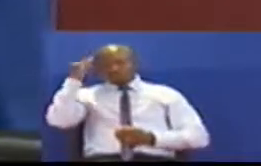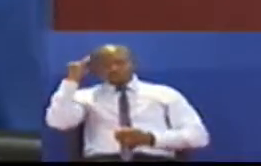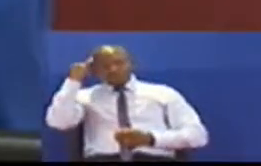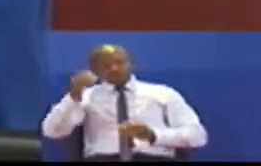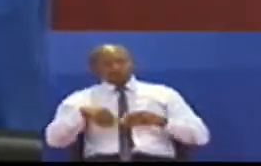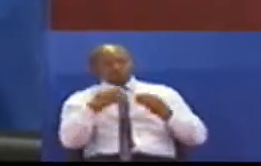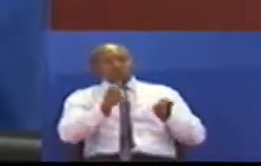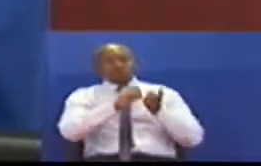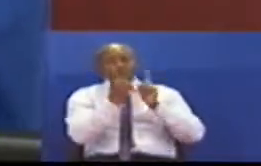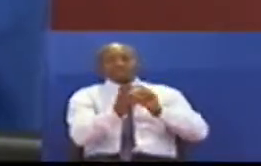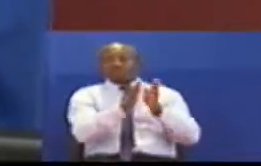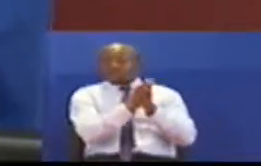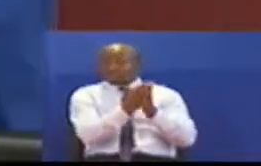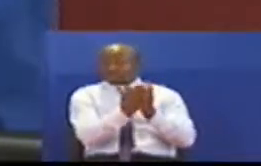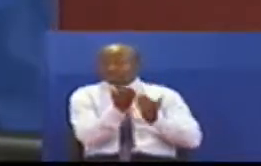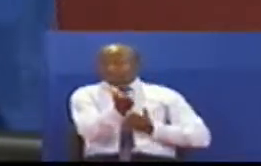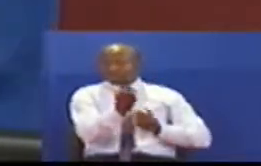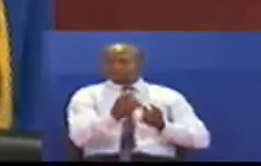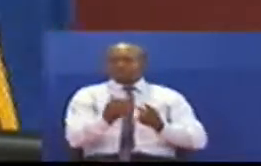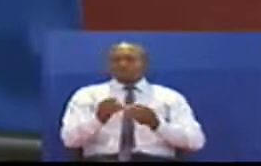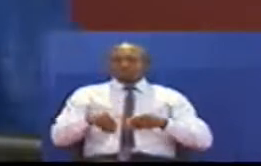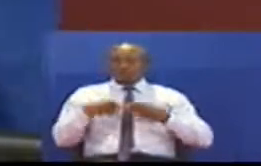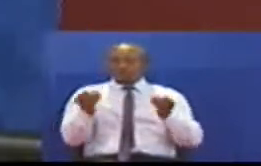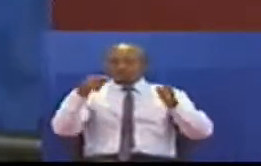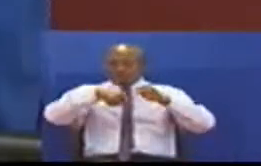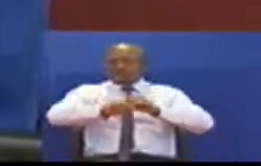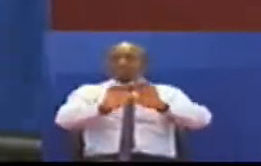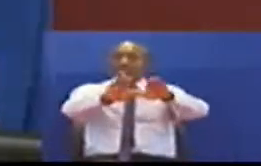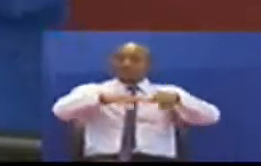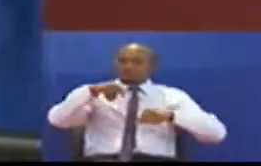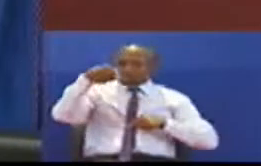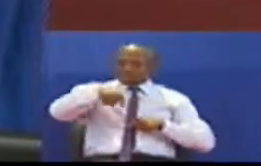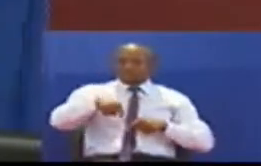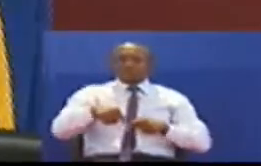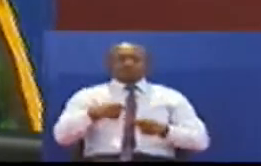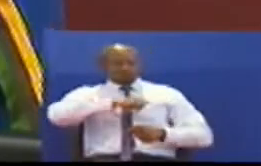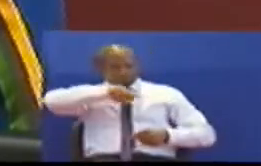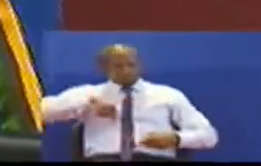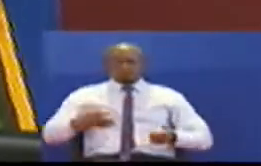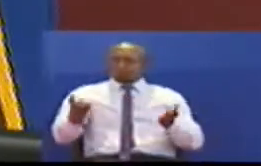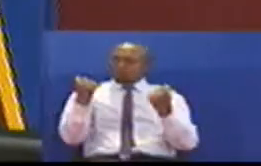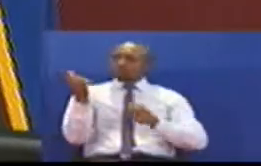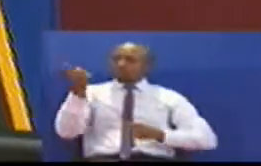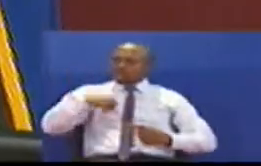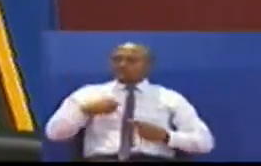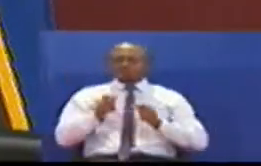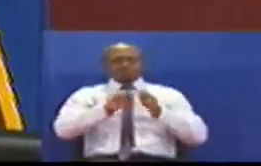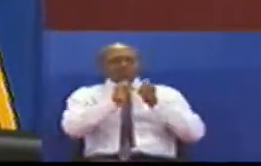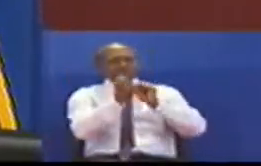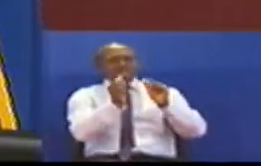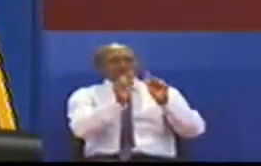badiliko la kitu chochote kwenye katiba mnatoa kwenye bunge hili, kwa sababu katika mazingira fulani bunge hili lina uwezo wa kubadili kipengele fulani cha